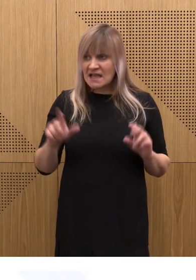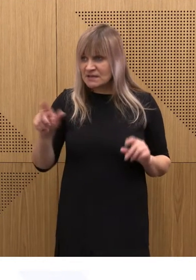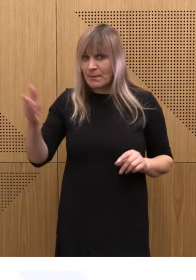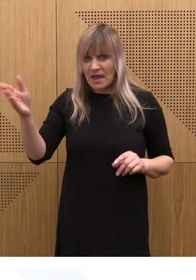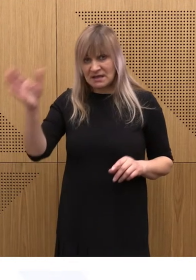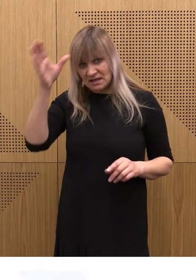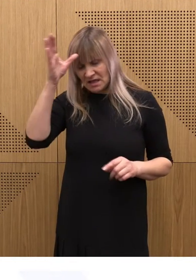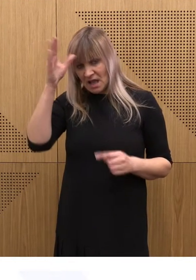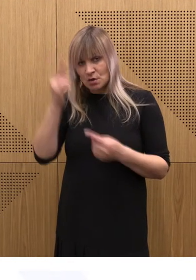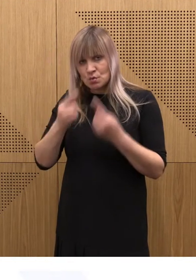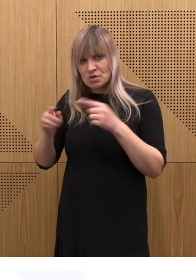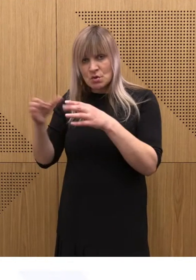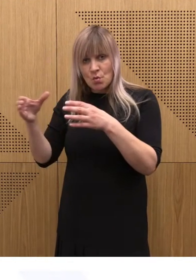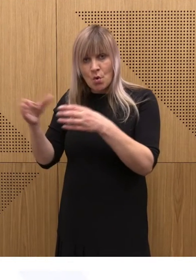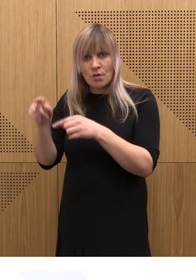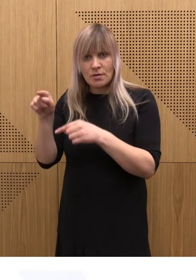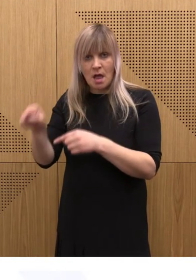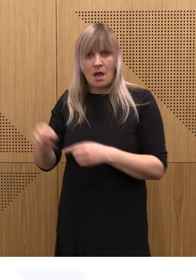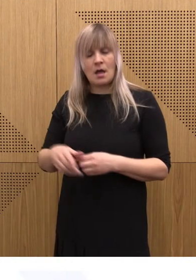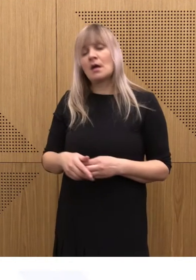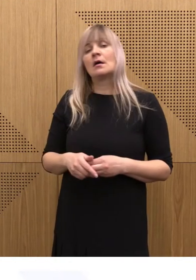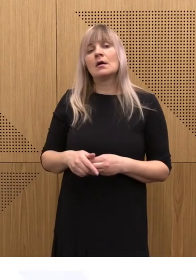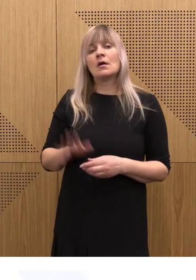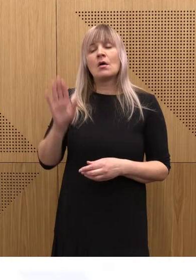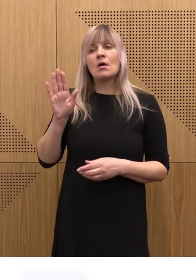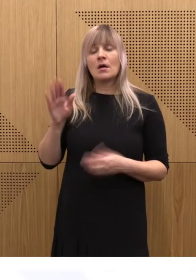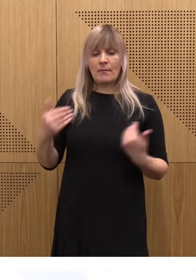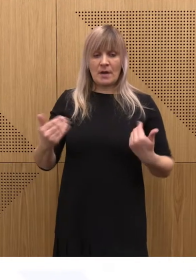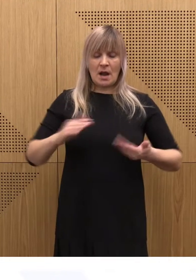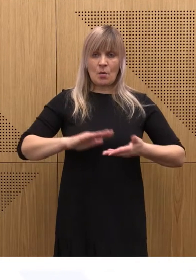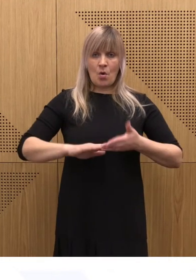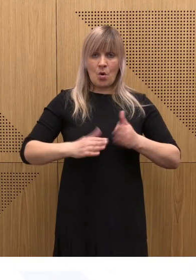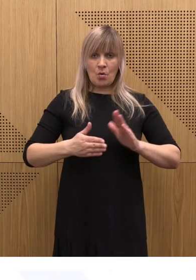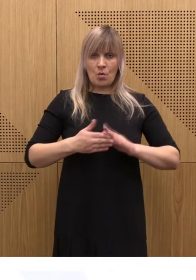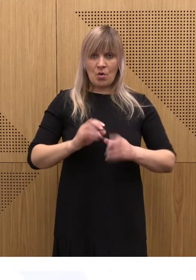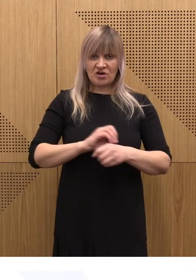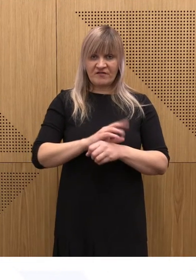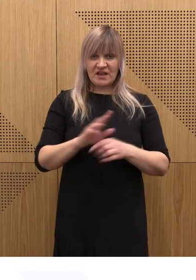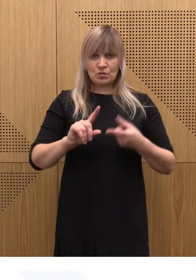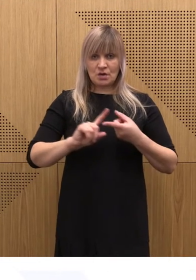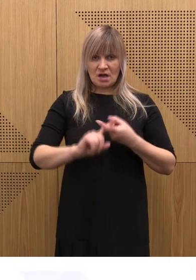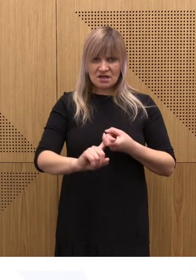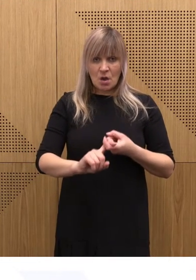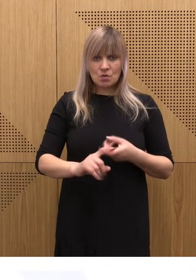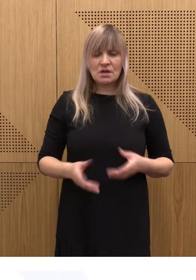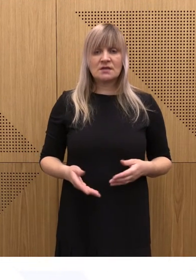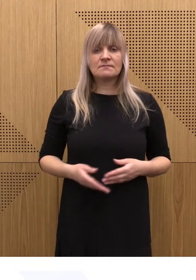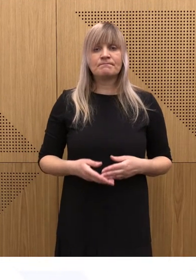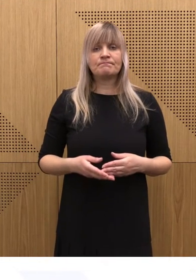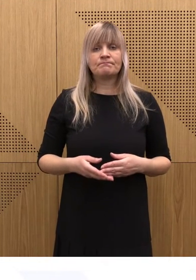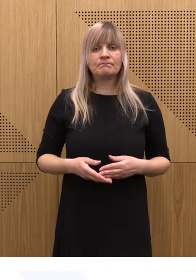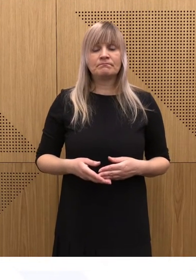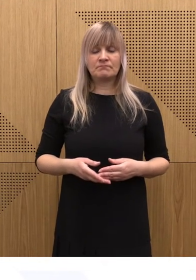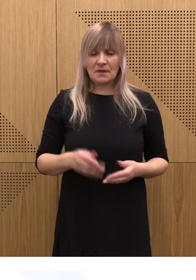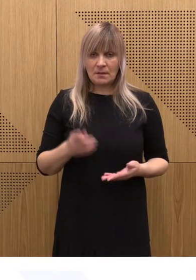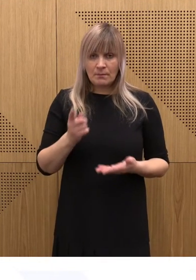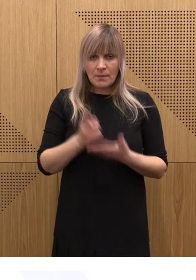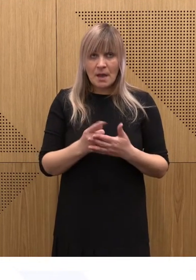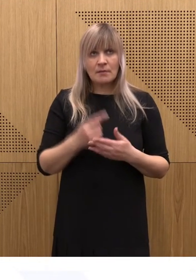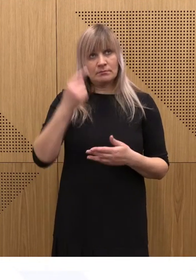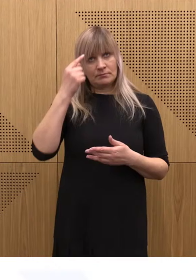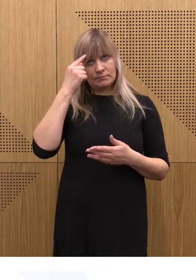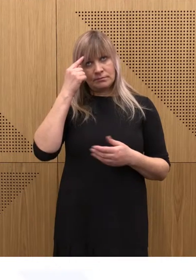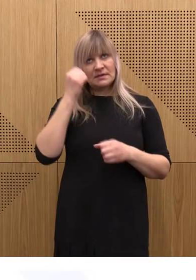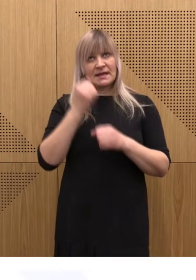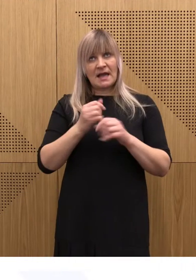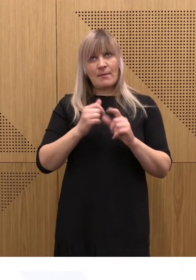ja teadusnõukoda, ehk see seisukord või olukord, mis meil valitseb viirusega. Ja sealt tuleb teha ka oma järeldusi ja